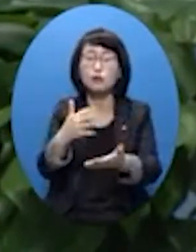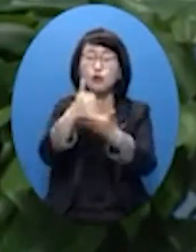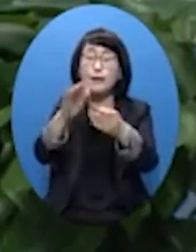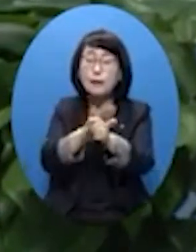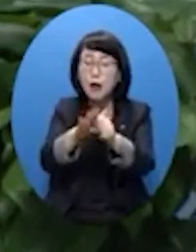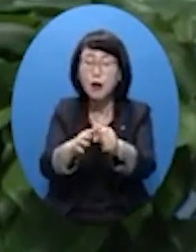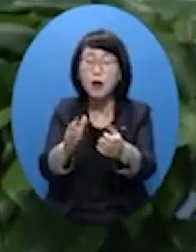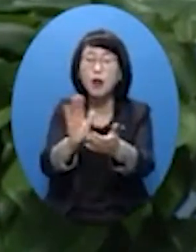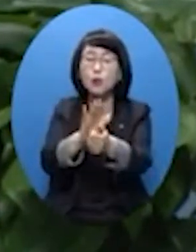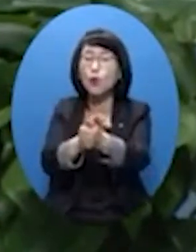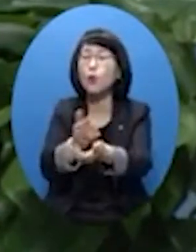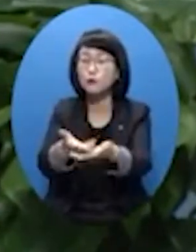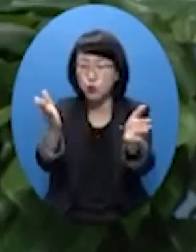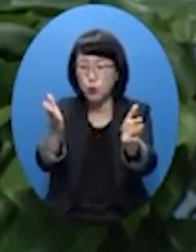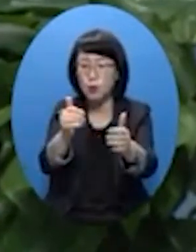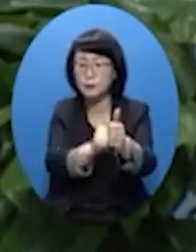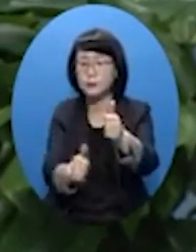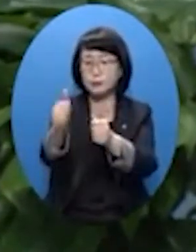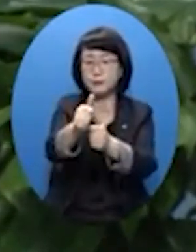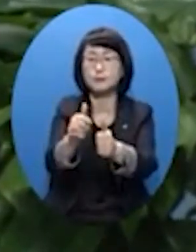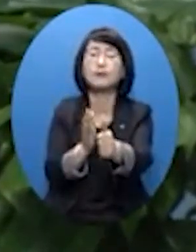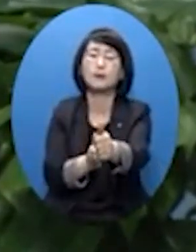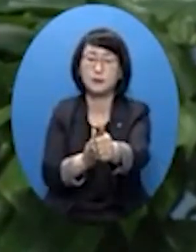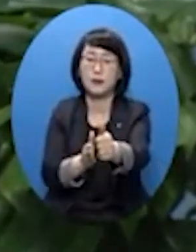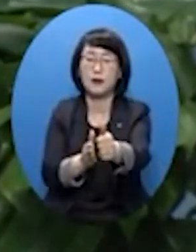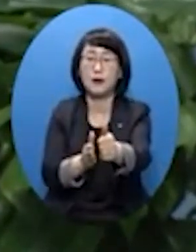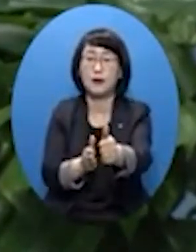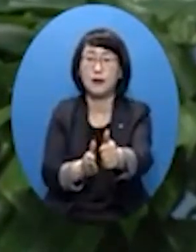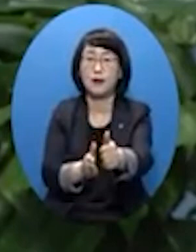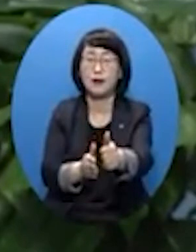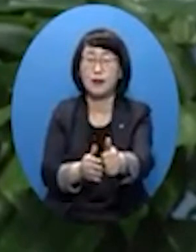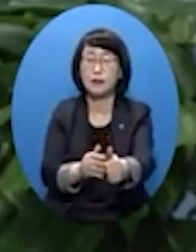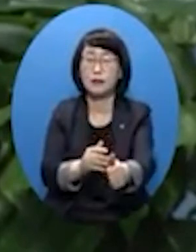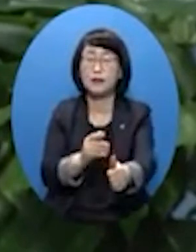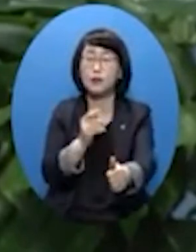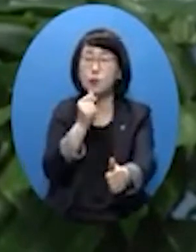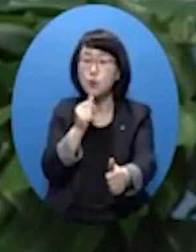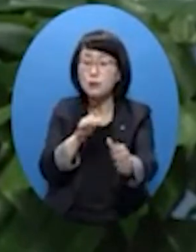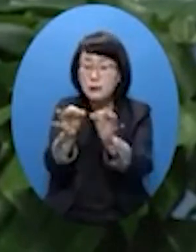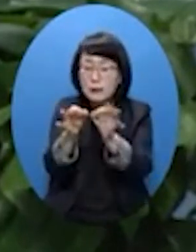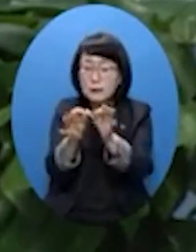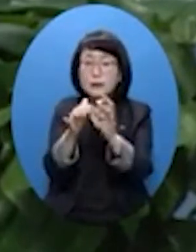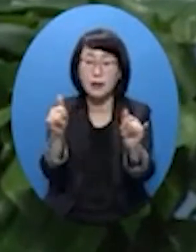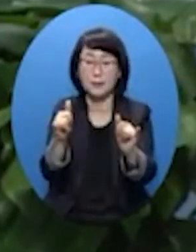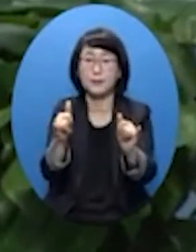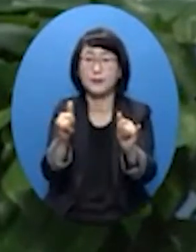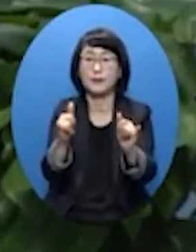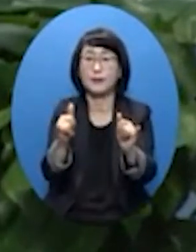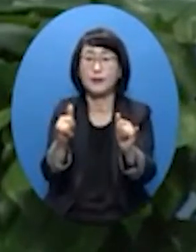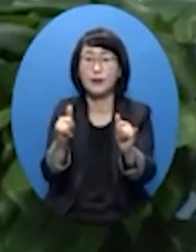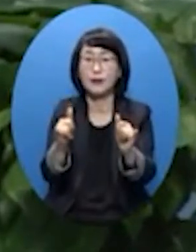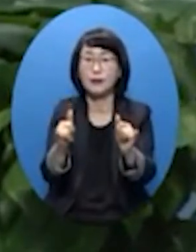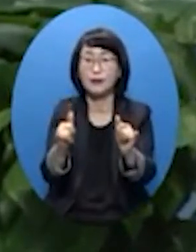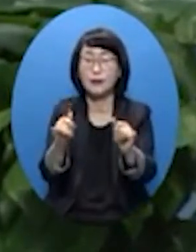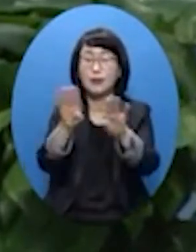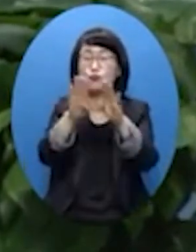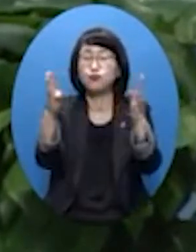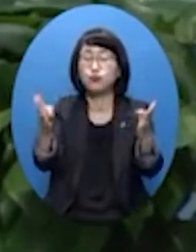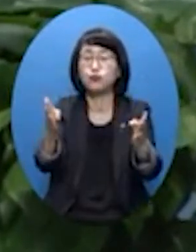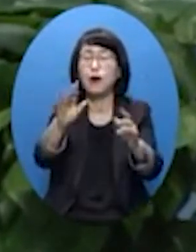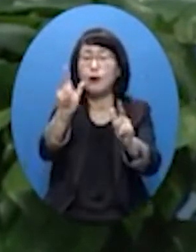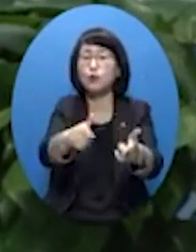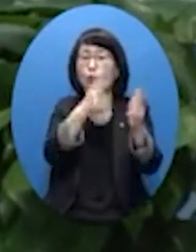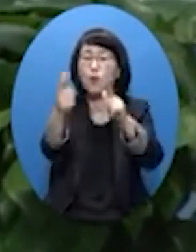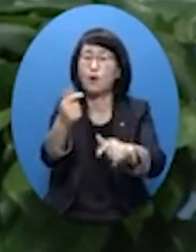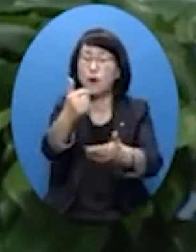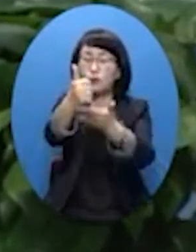돌보는 데 앞장서야 할 것입니다 0 3 상인들 문을 열어놓고 도 하루는